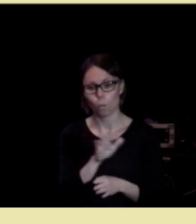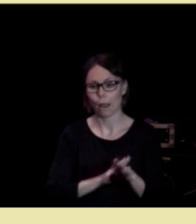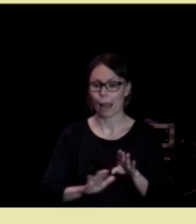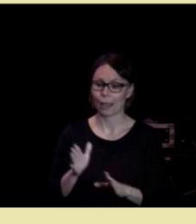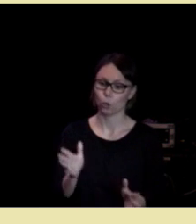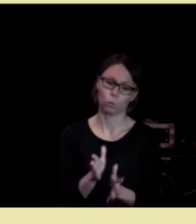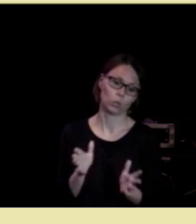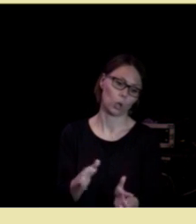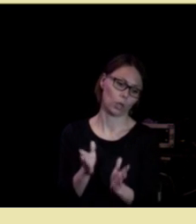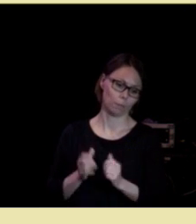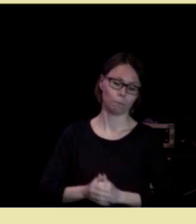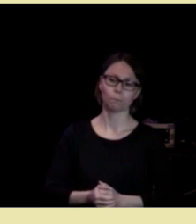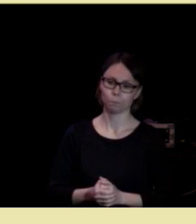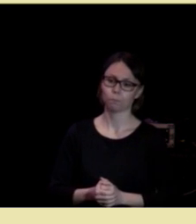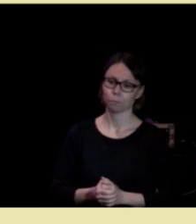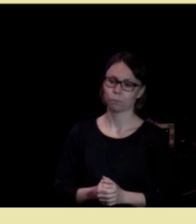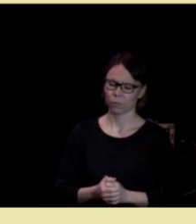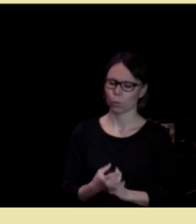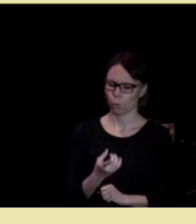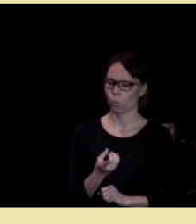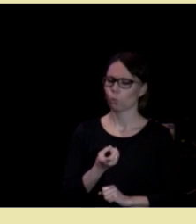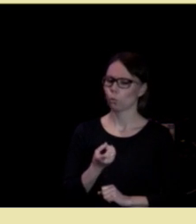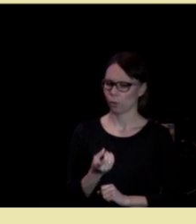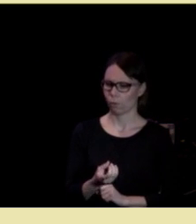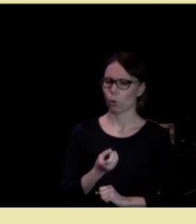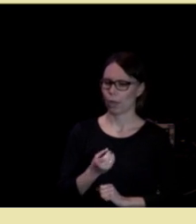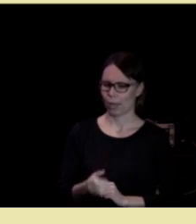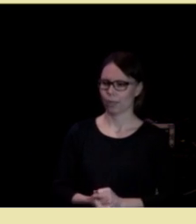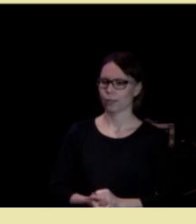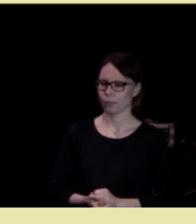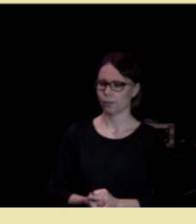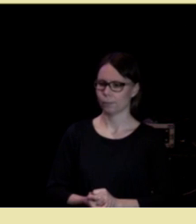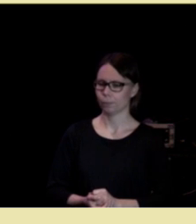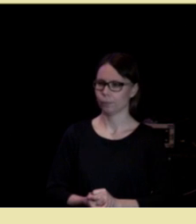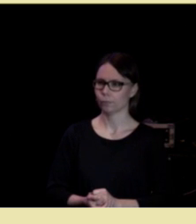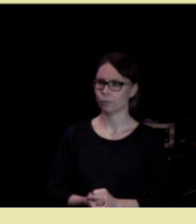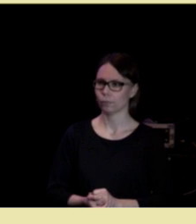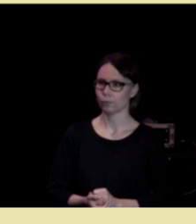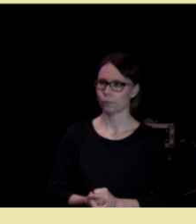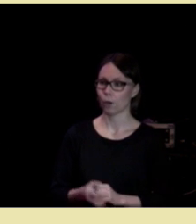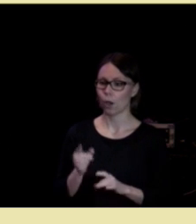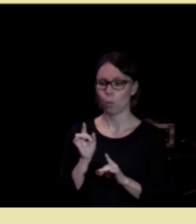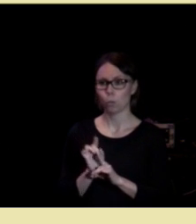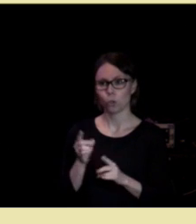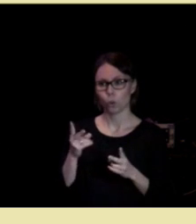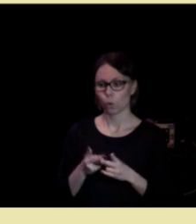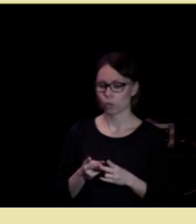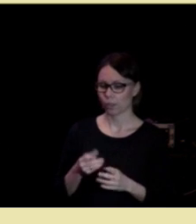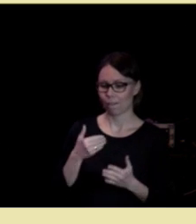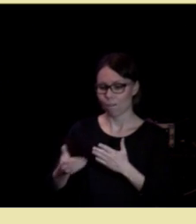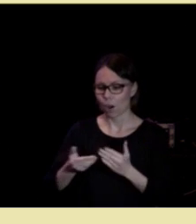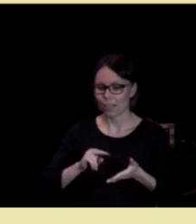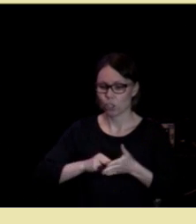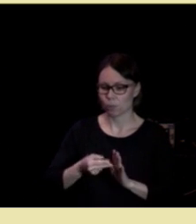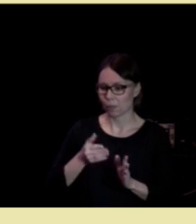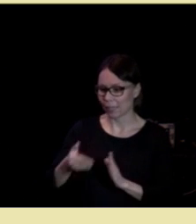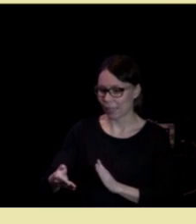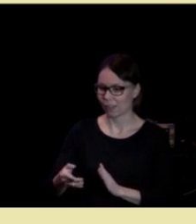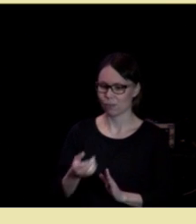omsorg. Det en utfordring. Det betyr også at den faglige systematikken